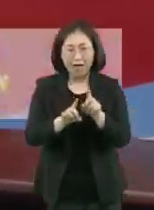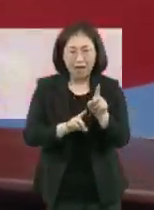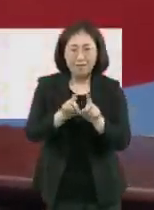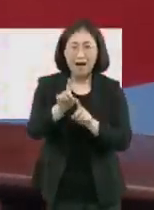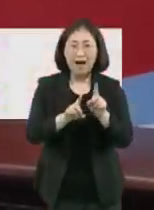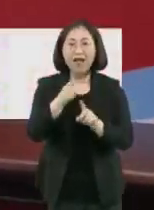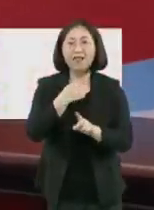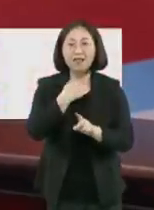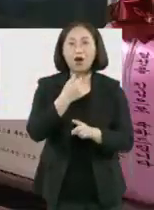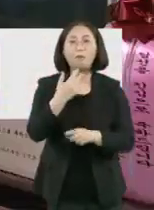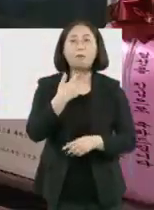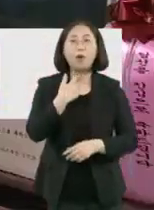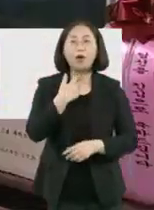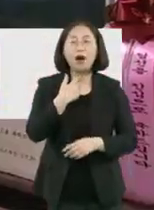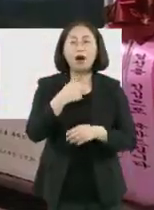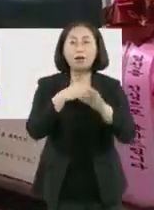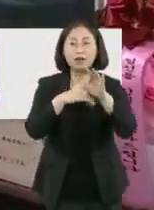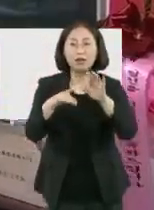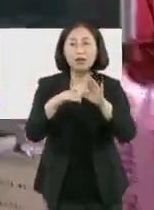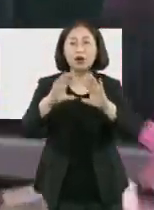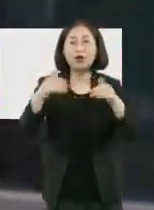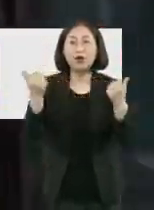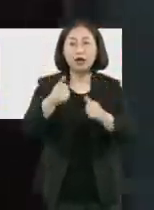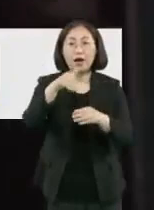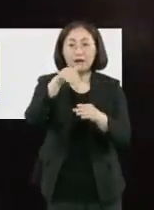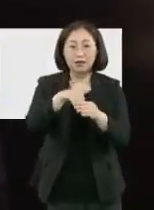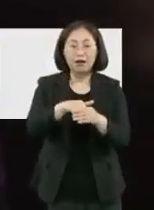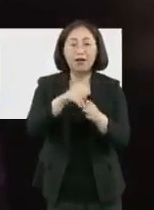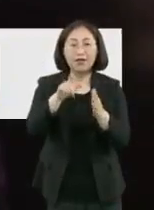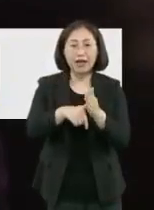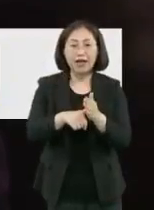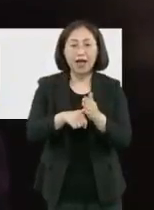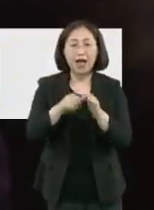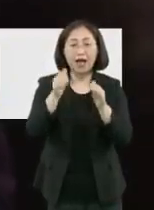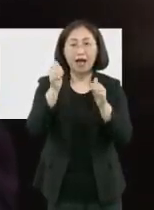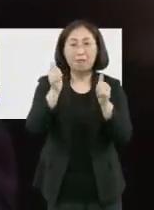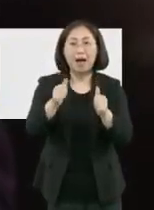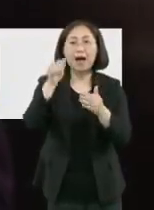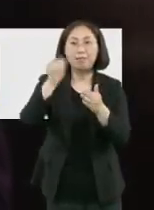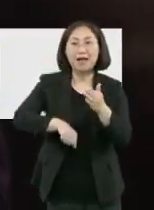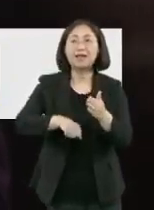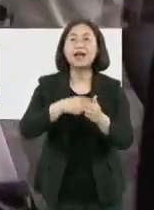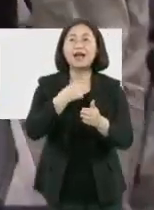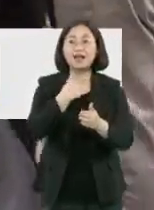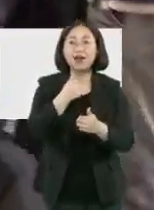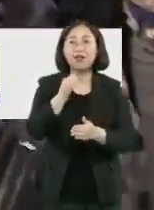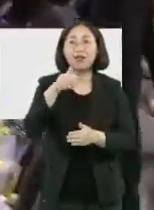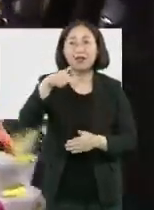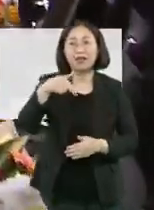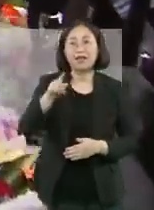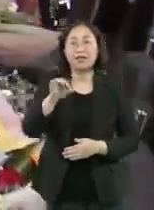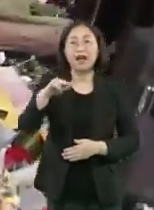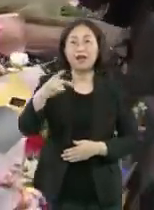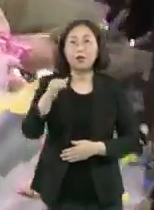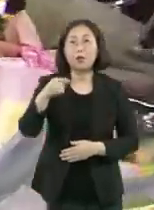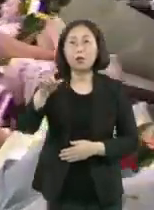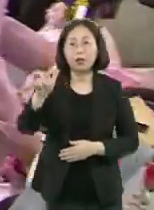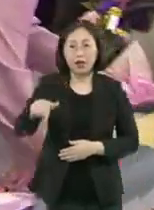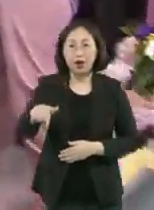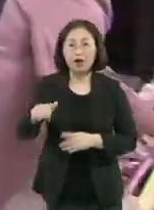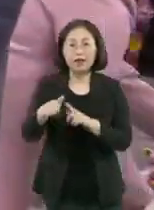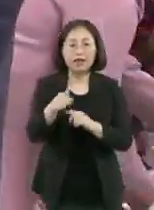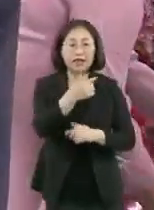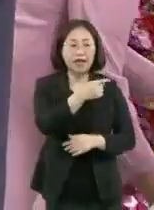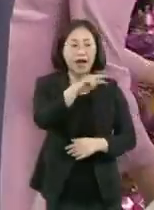엎치락뒤치락했던 보령 서천 국회의원 재보궐선거에선 판사 출신의 장동혁 후보가 거물급 정치인인 나소일